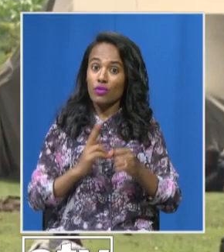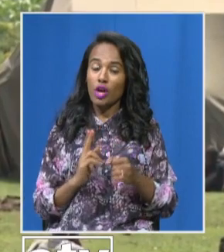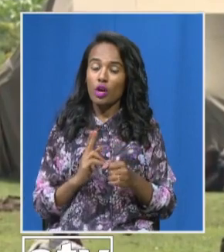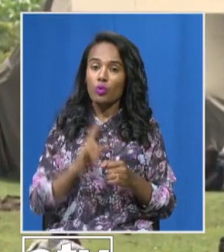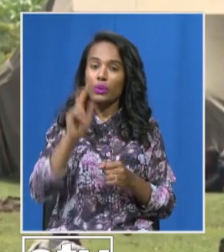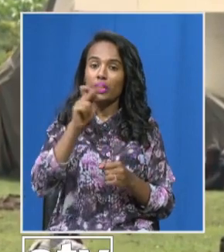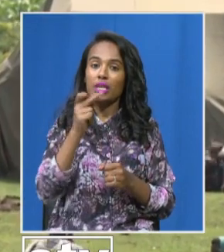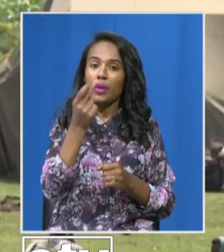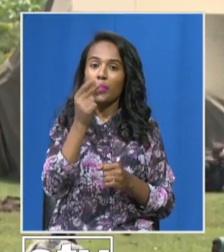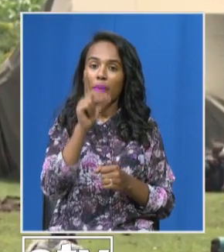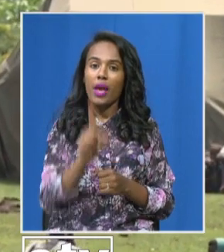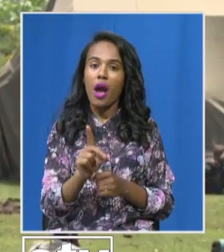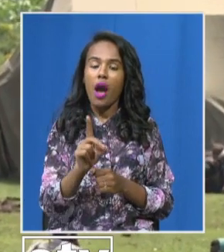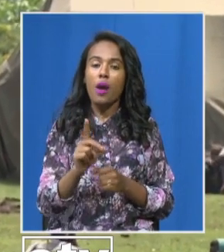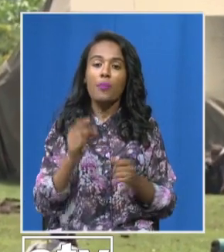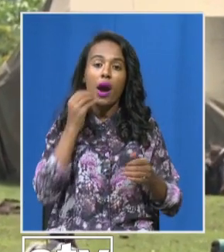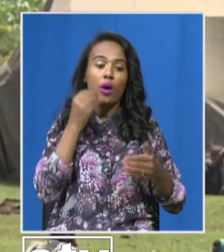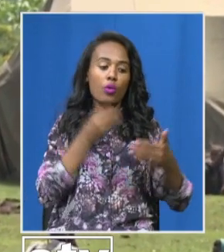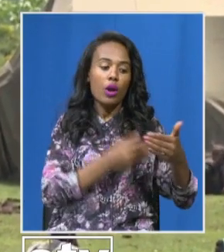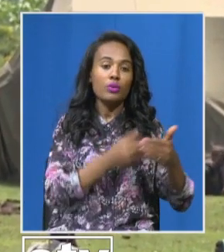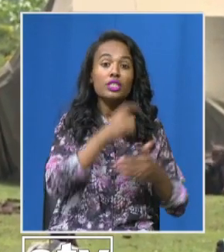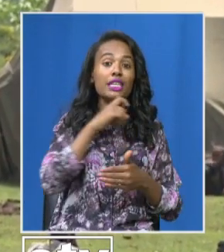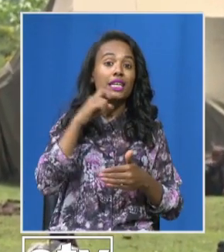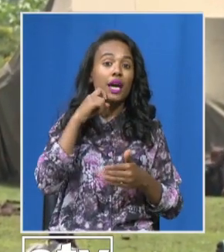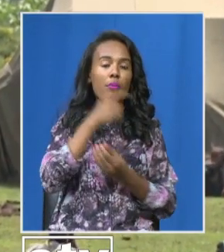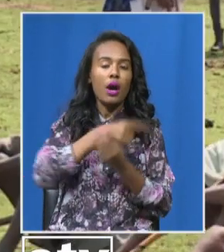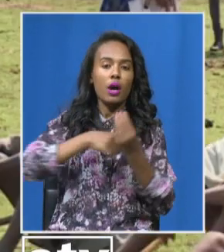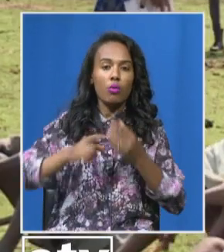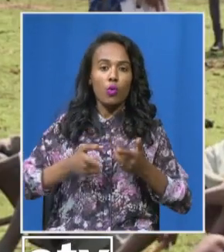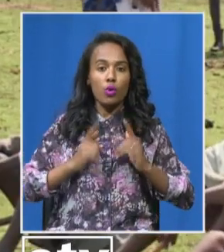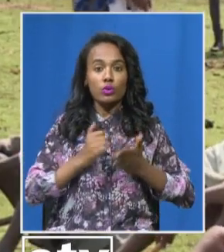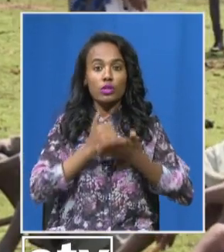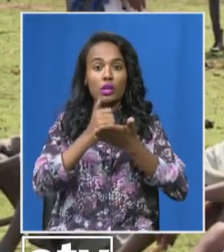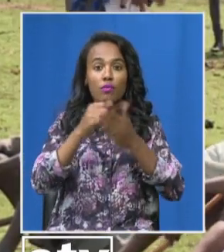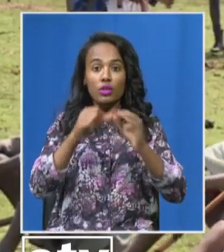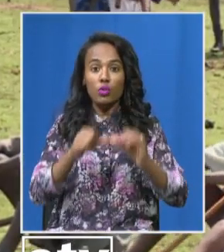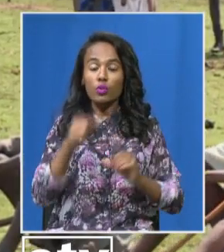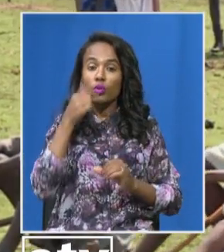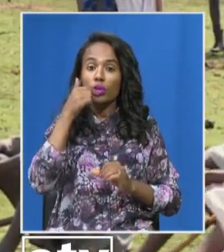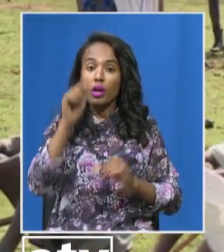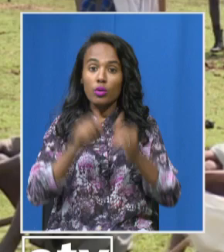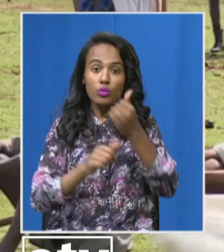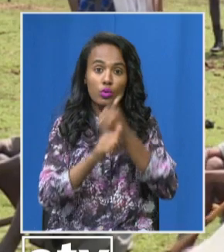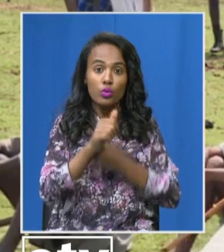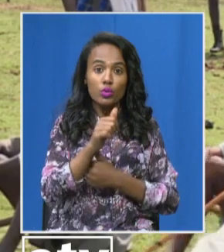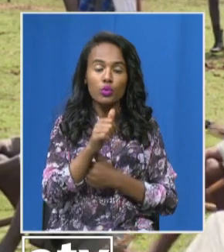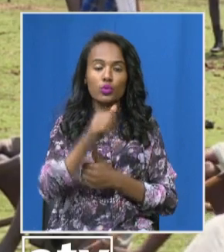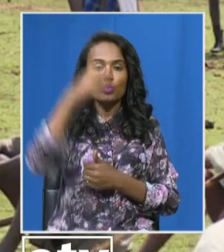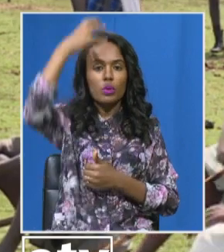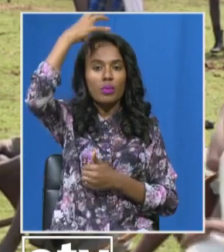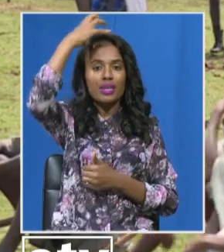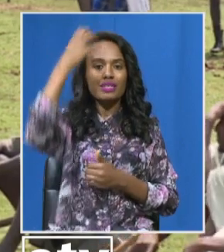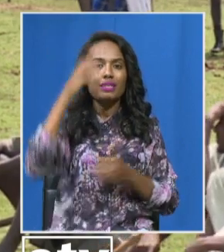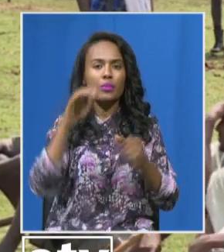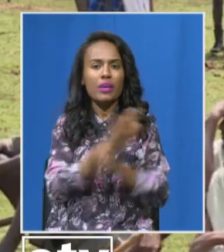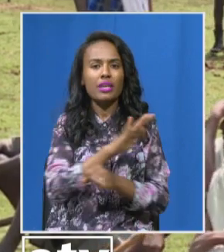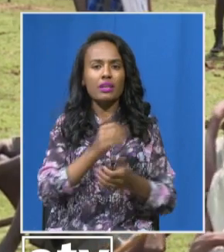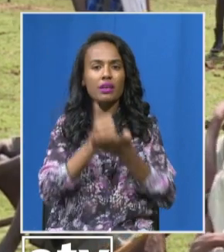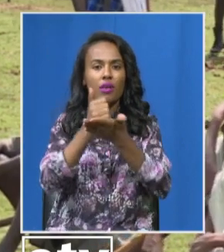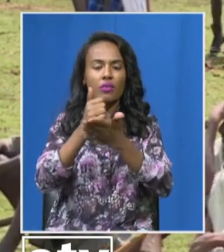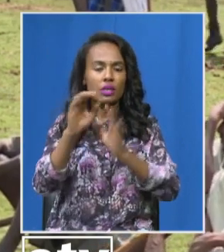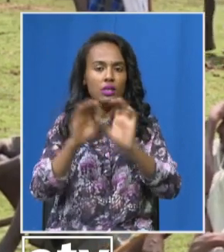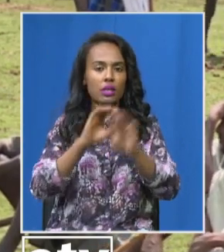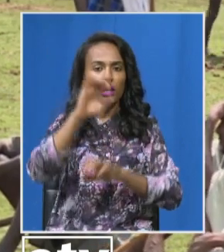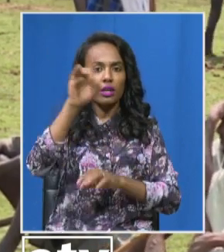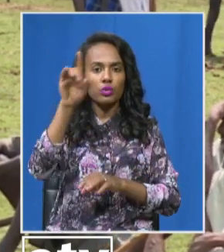የተፈናቀሉበት የደምቢያ ወረዳ በአጎራባች ደረቃማ አካባቢ ነዋሪዎች ድጋፍ እንደቆዩ የተናገሩት ተጎጂዎቹ በመንግስት በቂ ድጋፍ